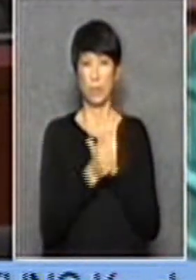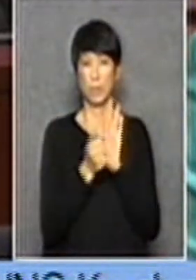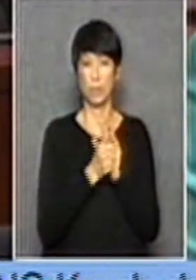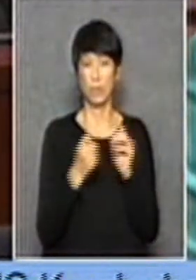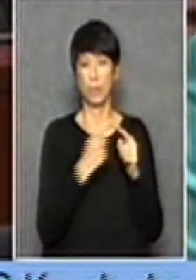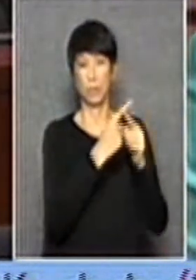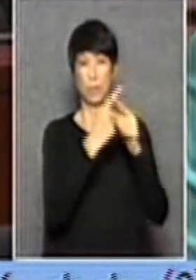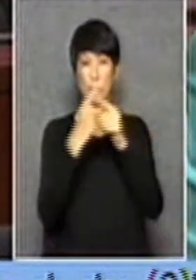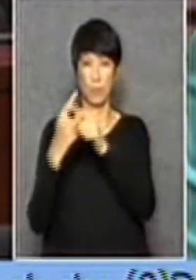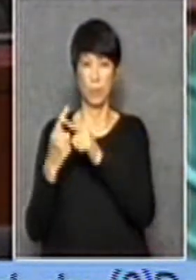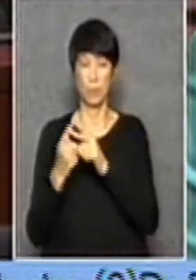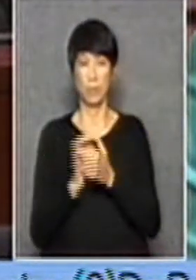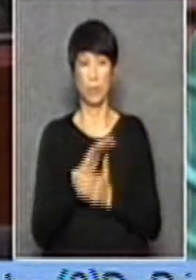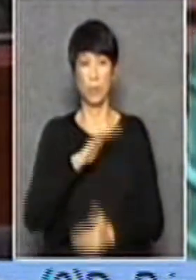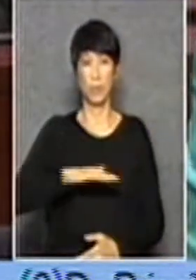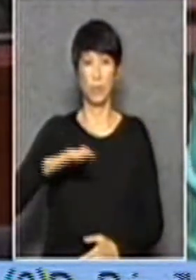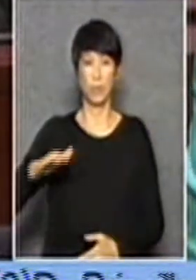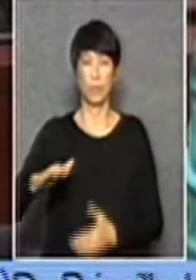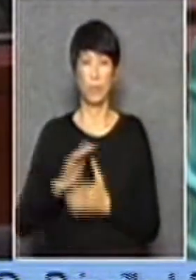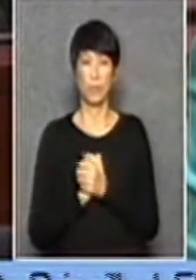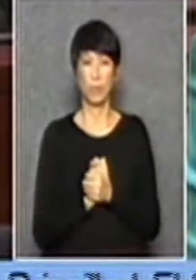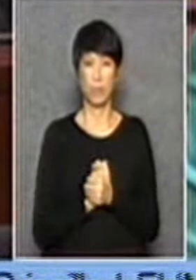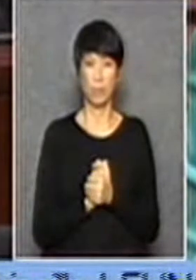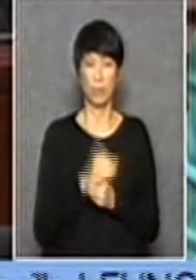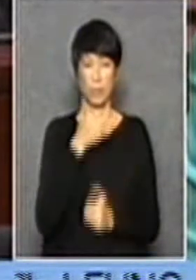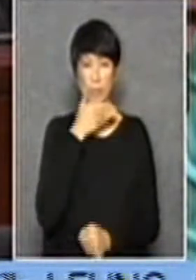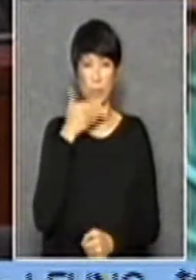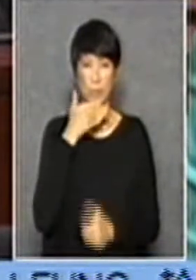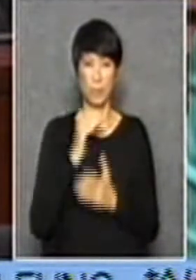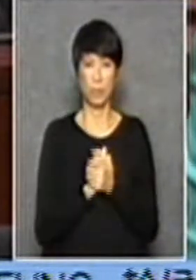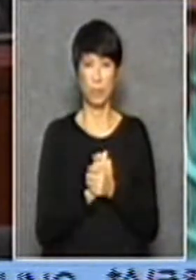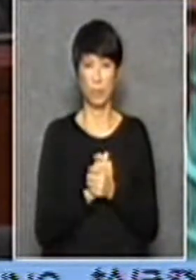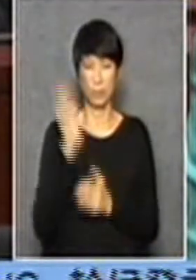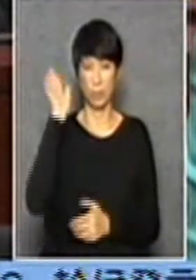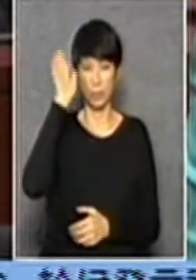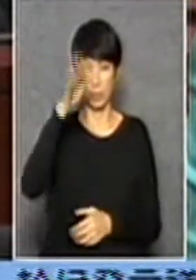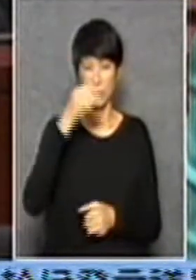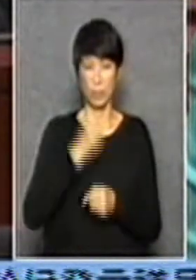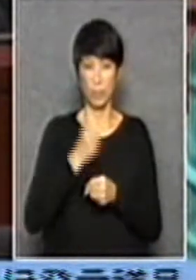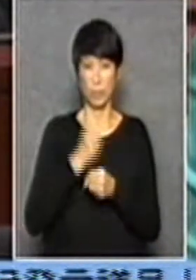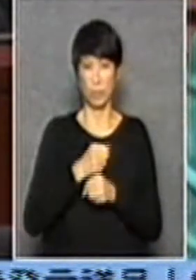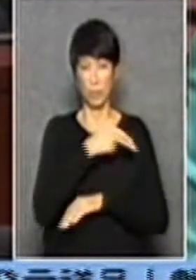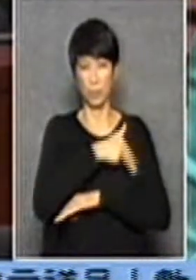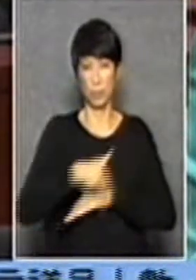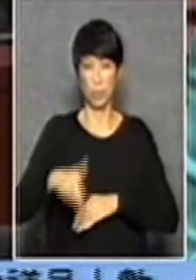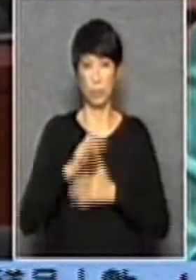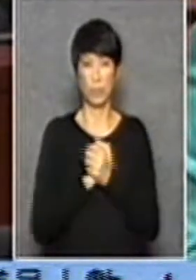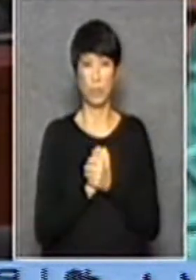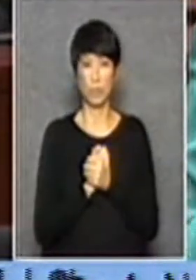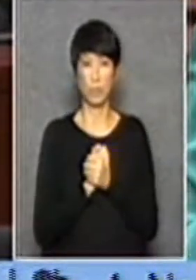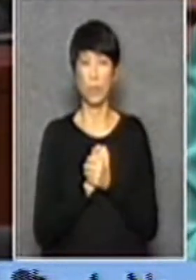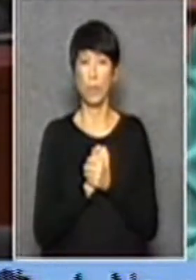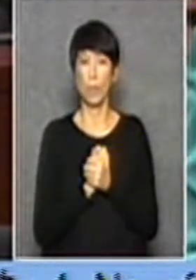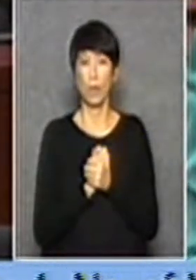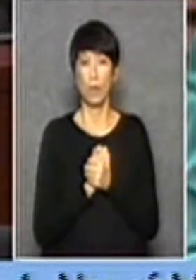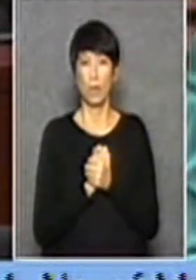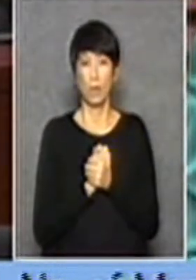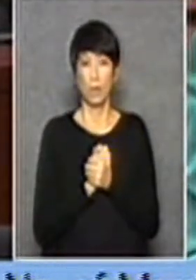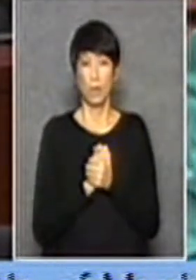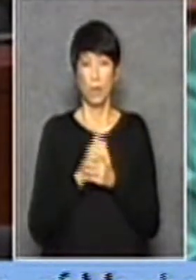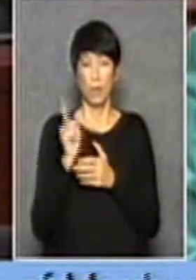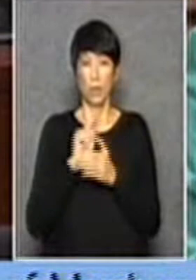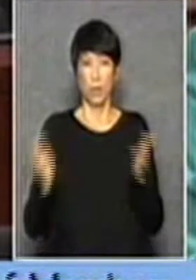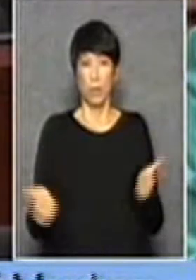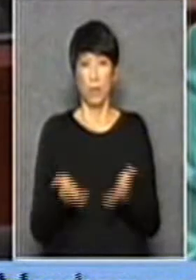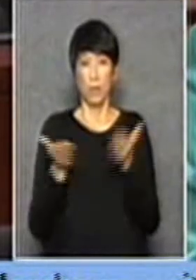香港的小朋友、青年人的將來做好計劃，否則我們怎樣可以鼓勵